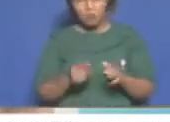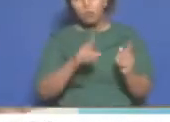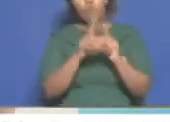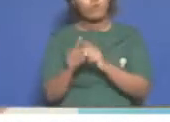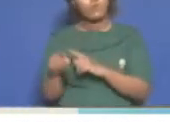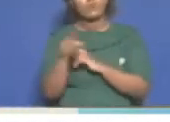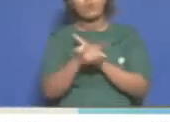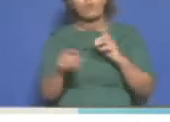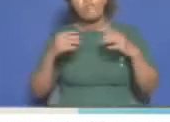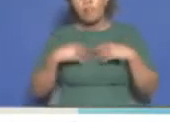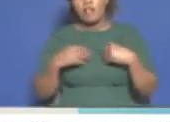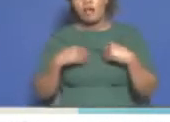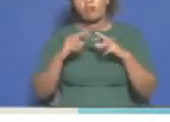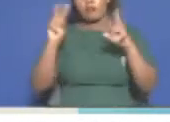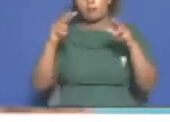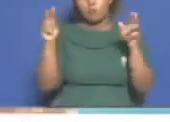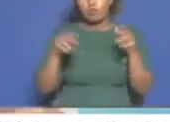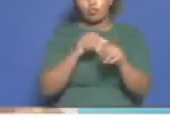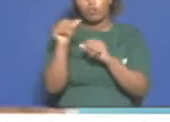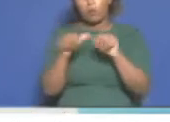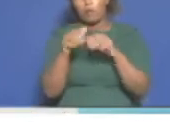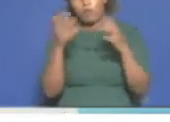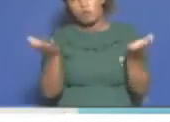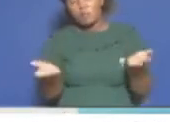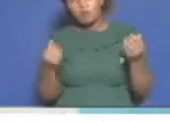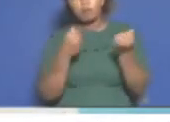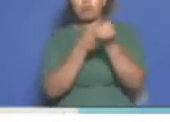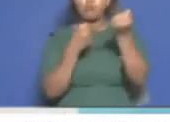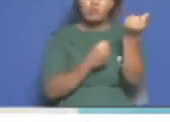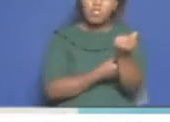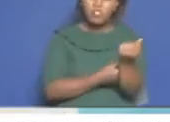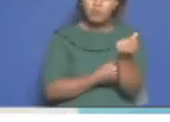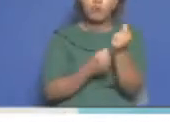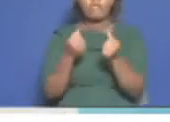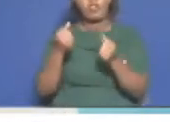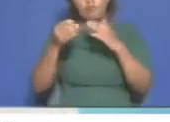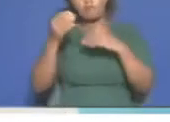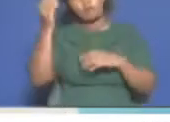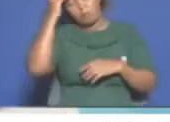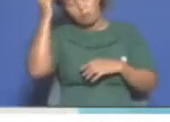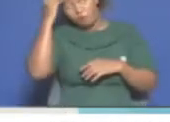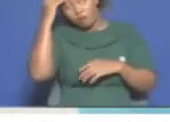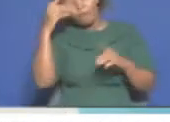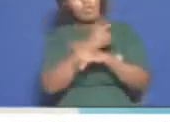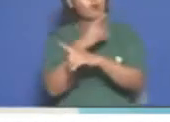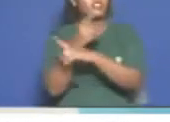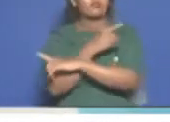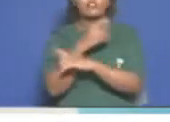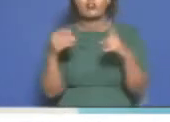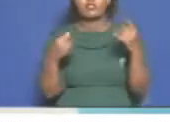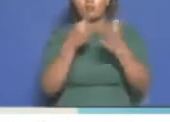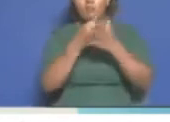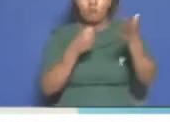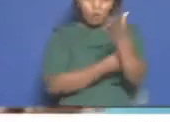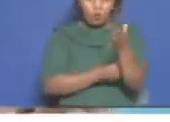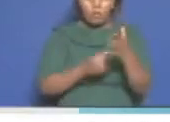ufadhili Nancy. Kuna mambo kama Wings to Fly, kuna mabanki kama KCB zinakuja na mashirika mengine ambayo yana sponsor